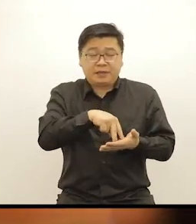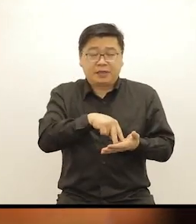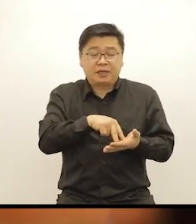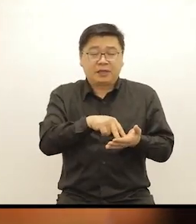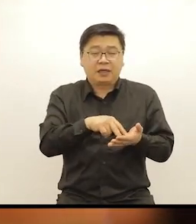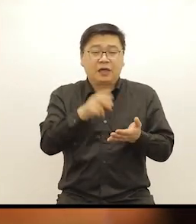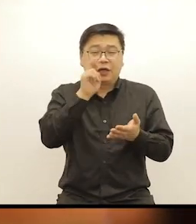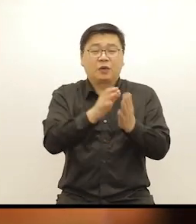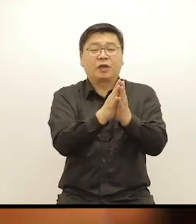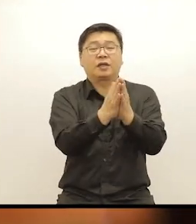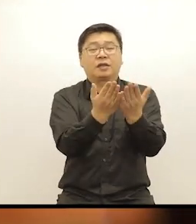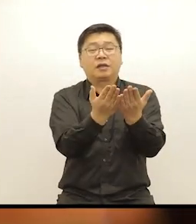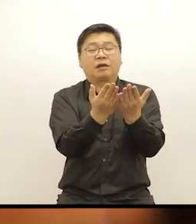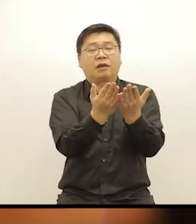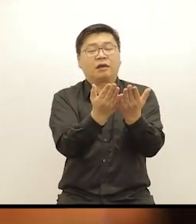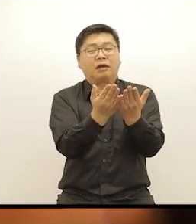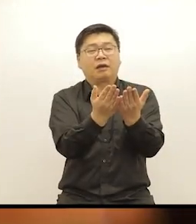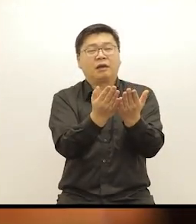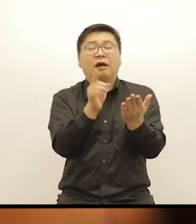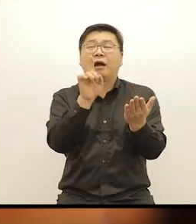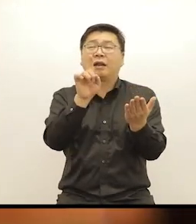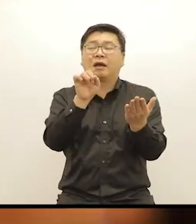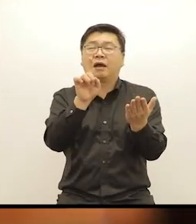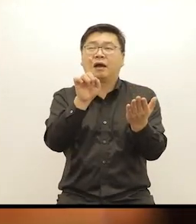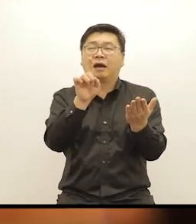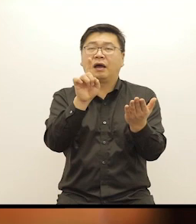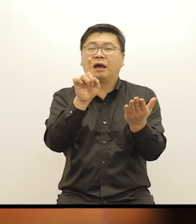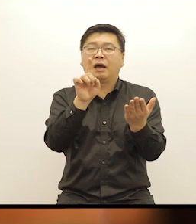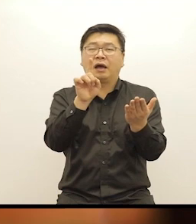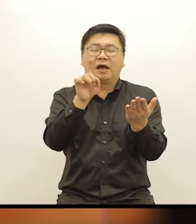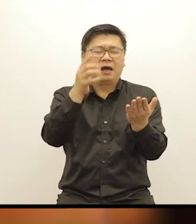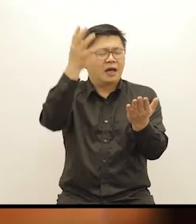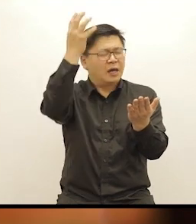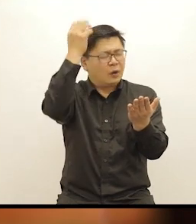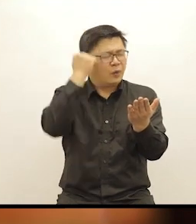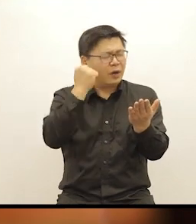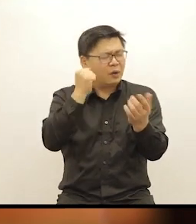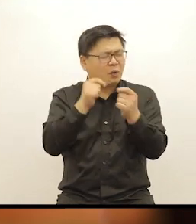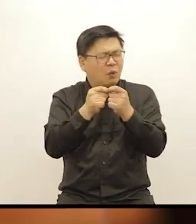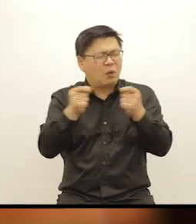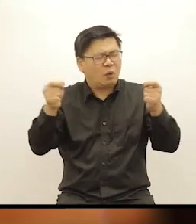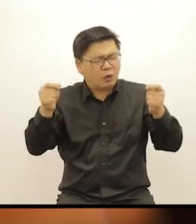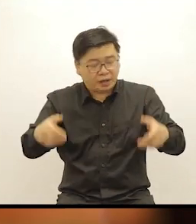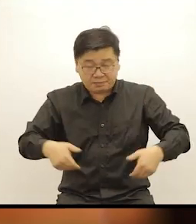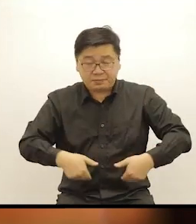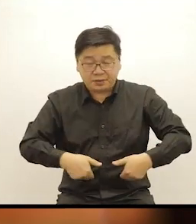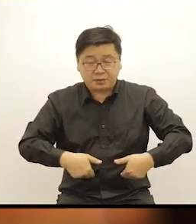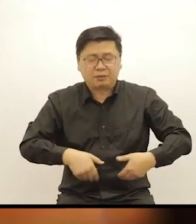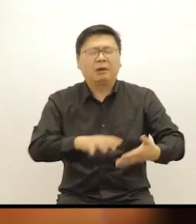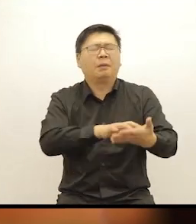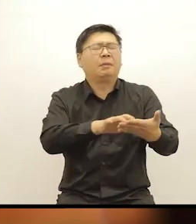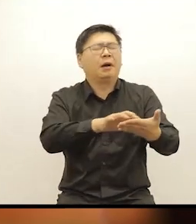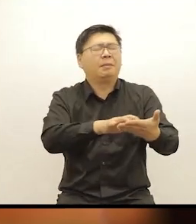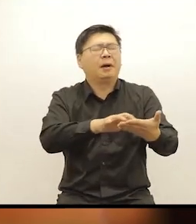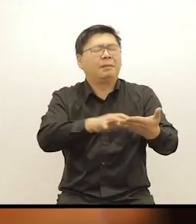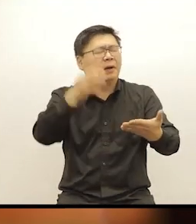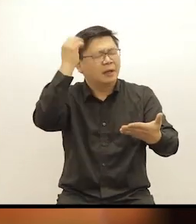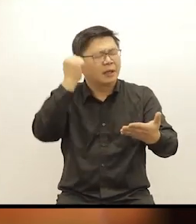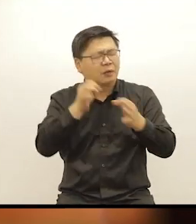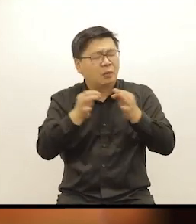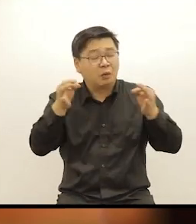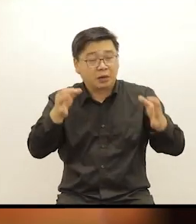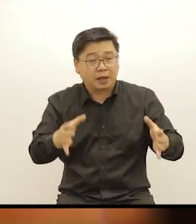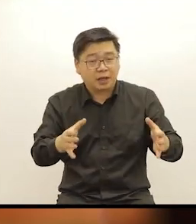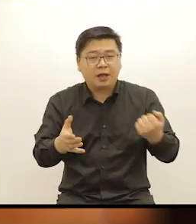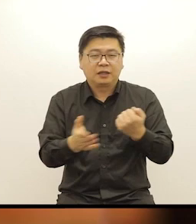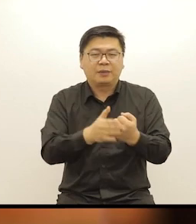왜냐면 저희는 악보를 정말 한 곡 익히고 하는데 많은 시간과 노력이